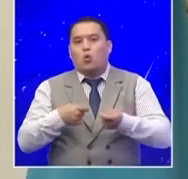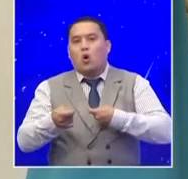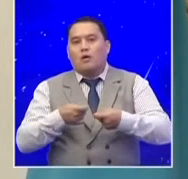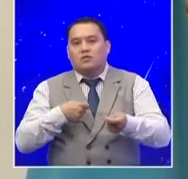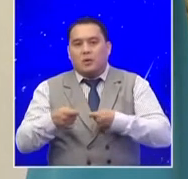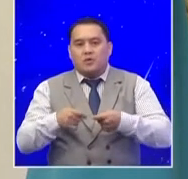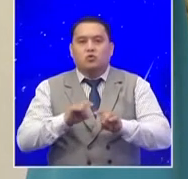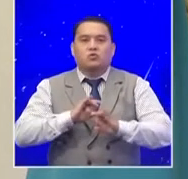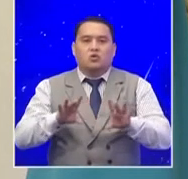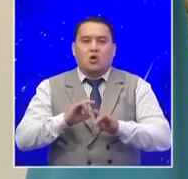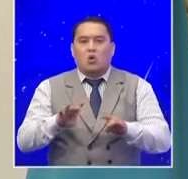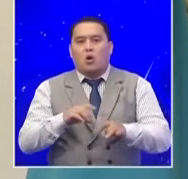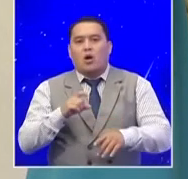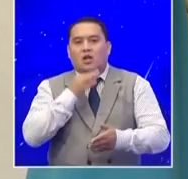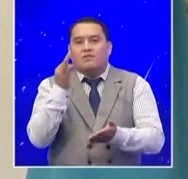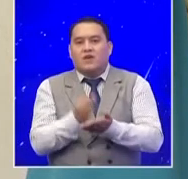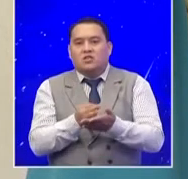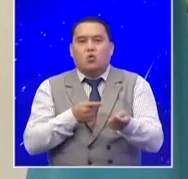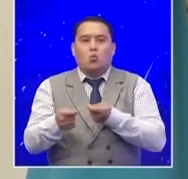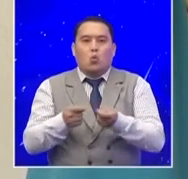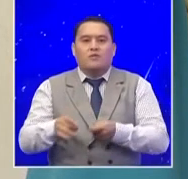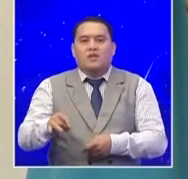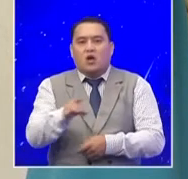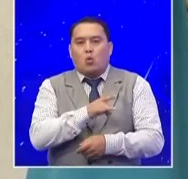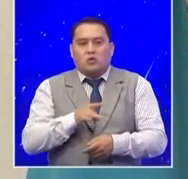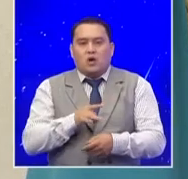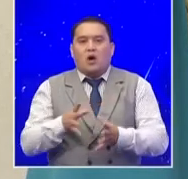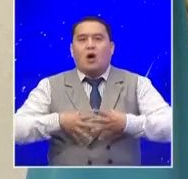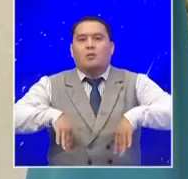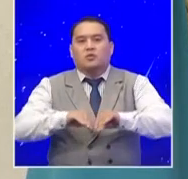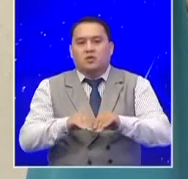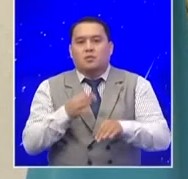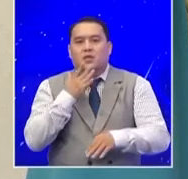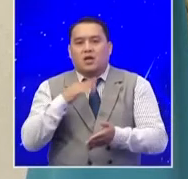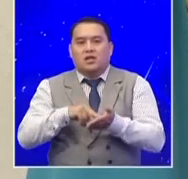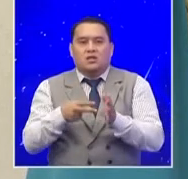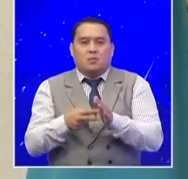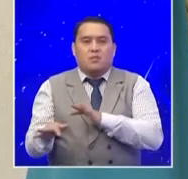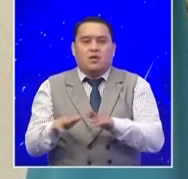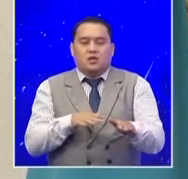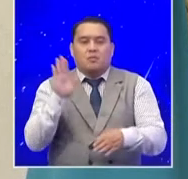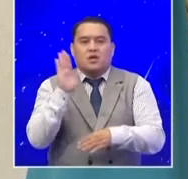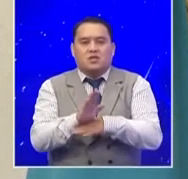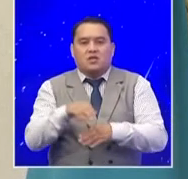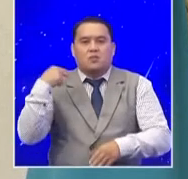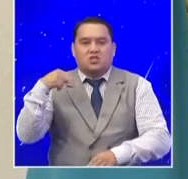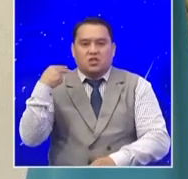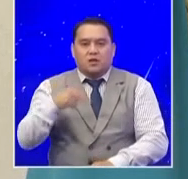Глава правительства подчеркнул роль и ответственность руководителей регионов в реализации общенационального плана мероприятий послания